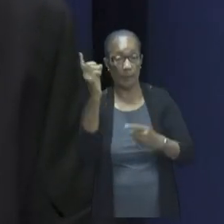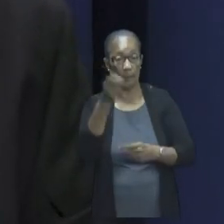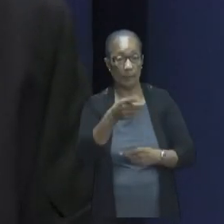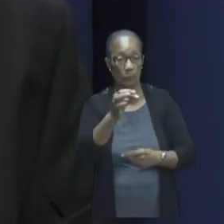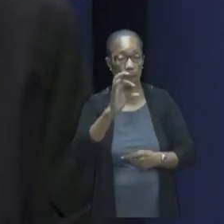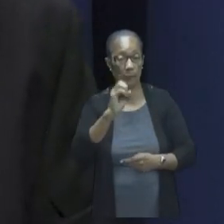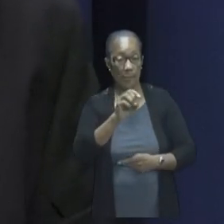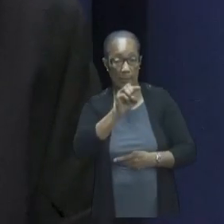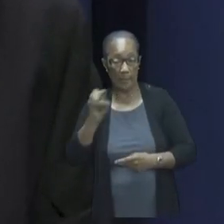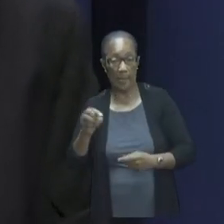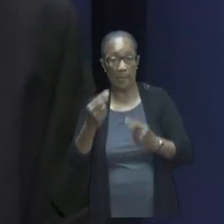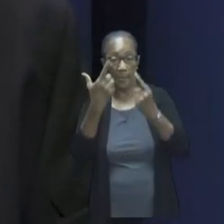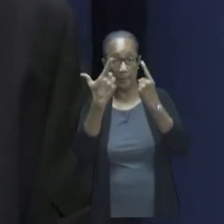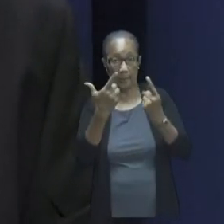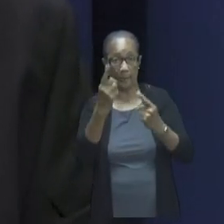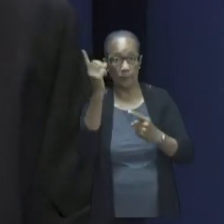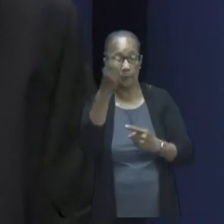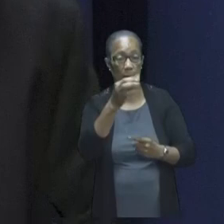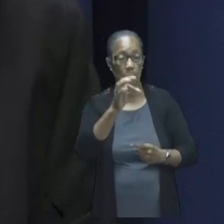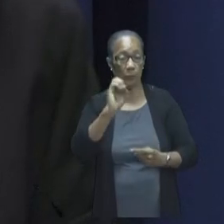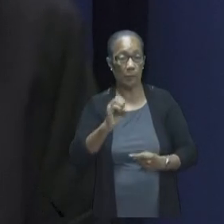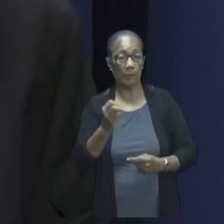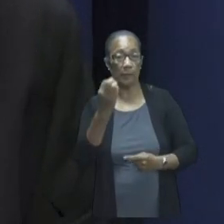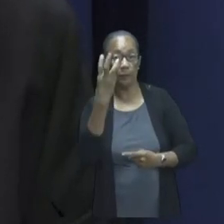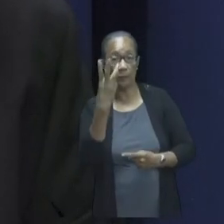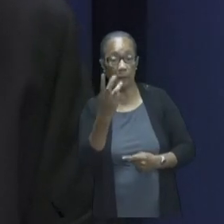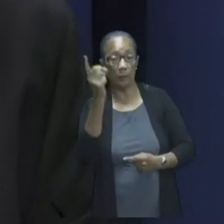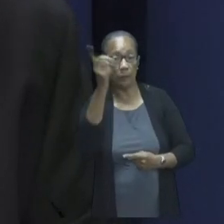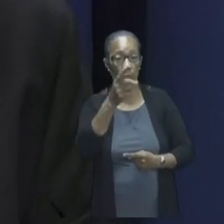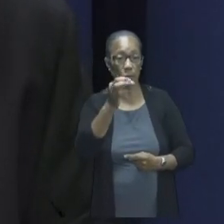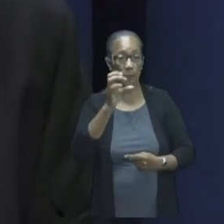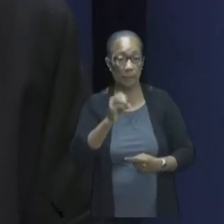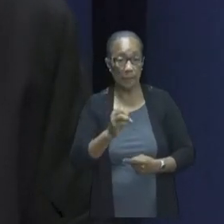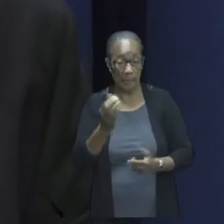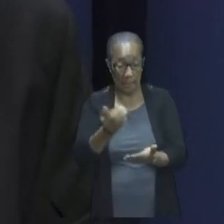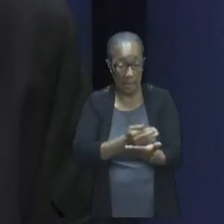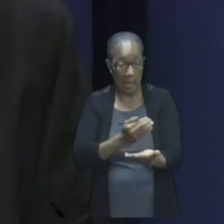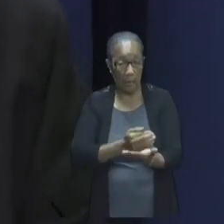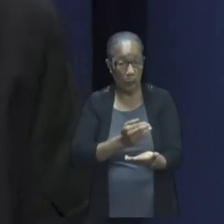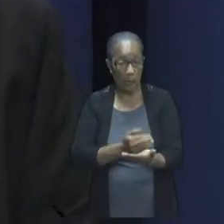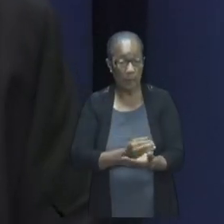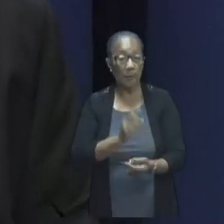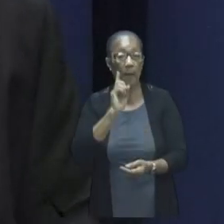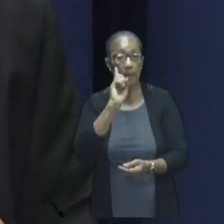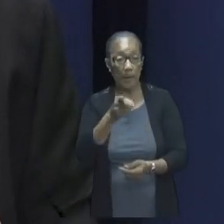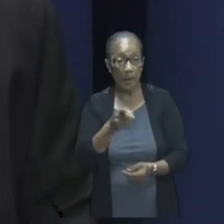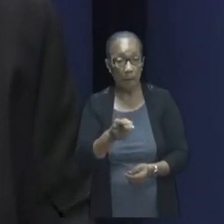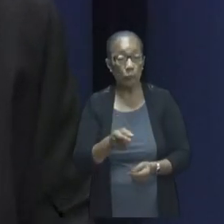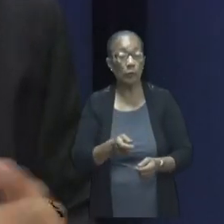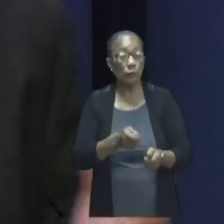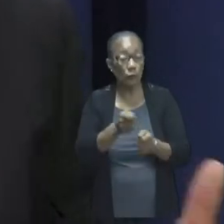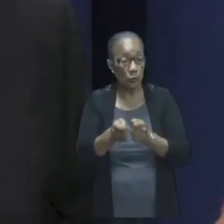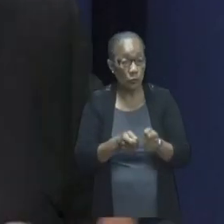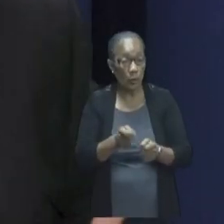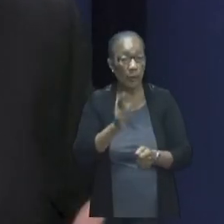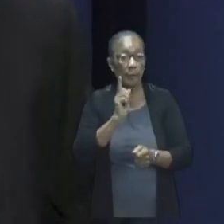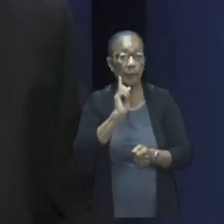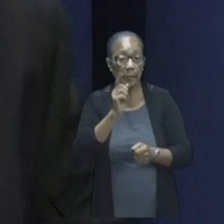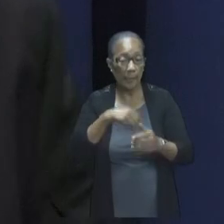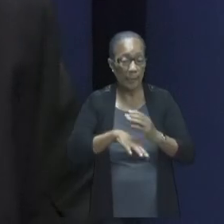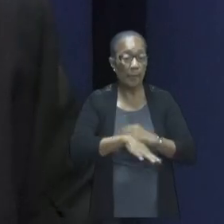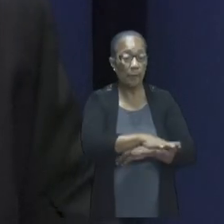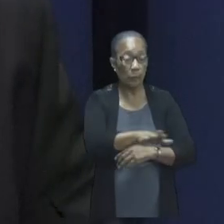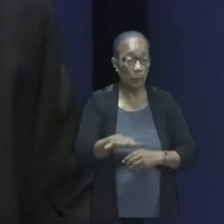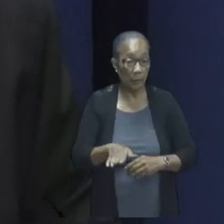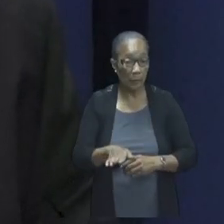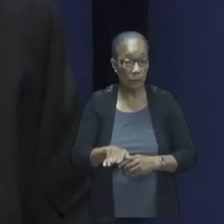procent hebben we dus drie procent aan was maar we zullen er voor moeten zorgen ik er in dat gebied en daar komen de kosten van